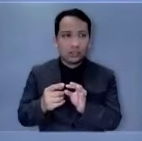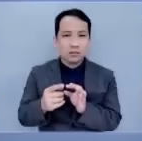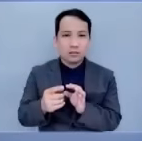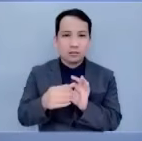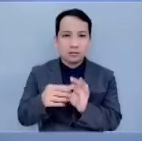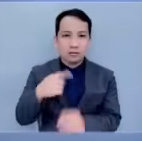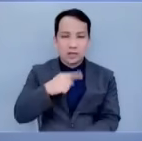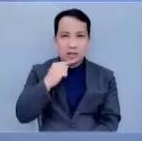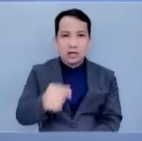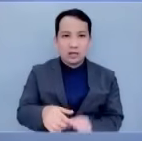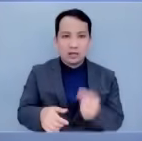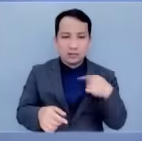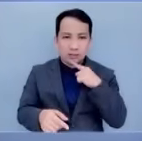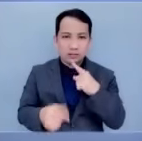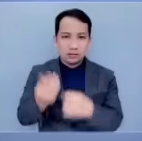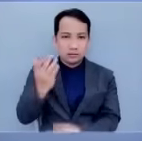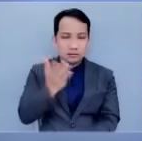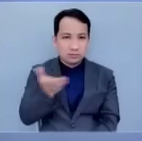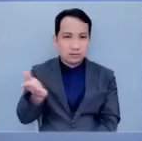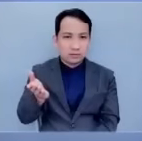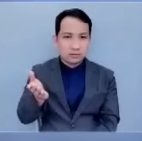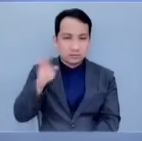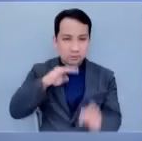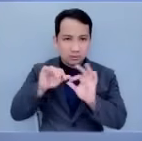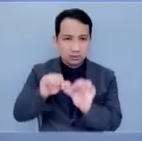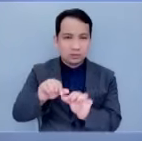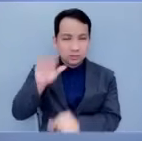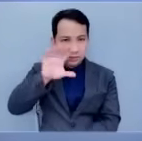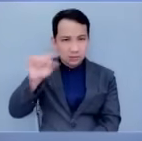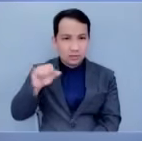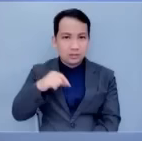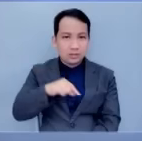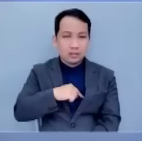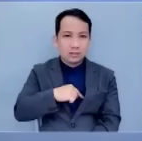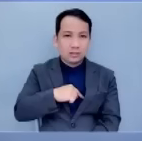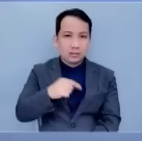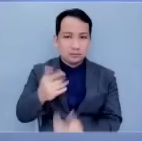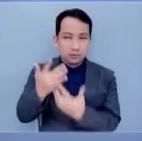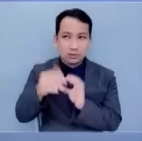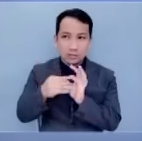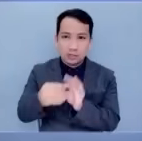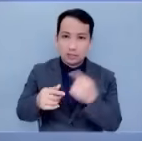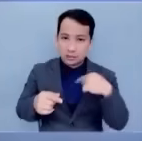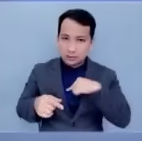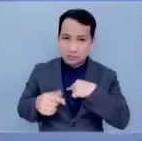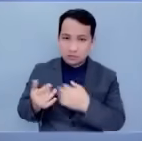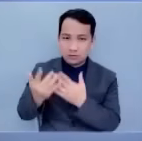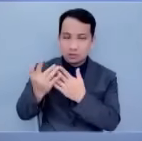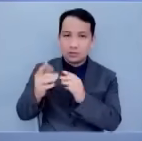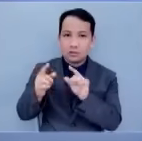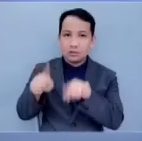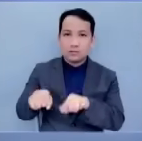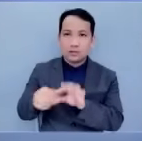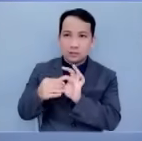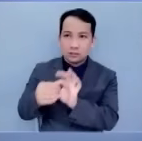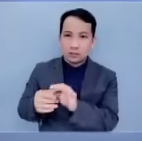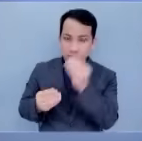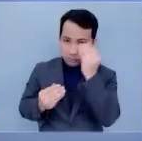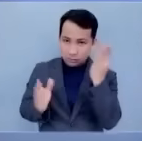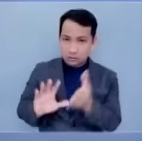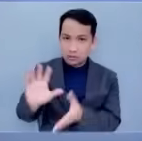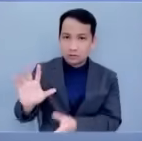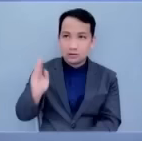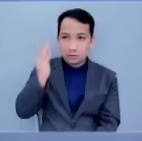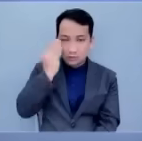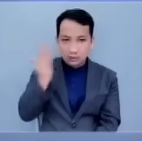electric adhesion o mga problema sa kable ng kuryente. Para maiwasan ang mga ito, paalala po ng mga otoridad,